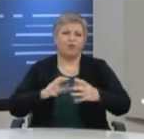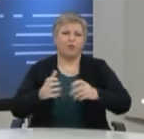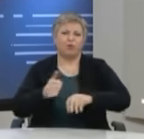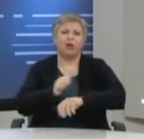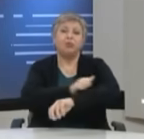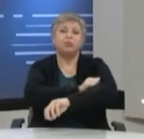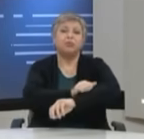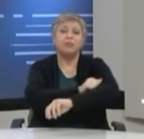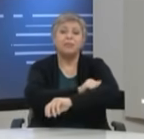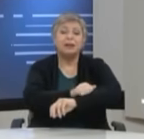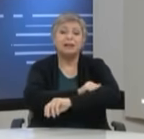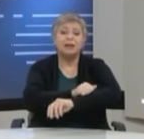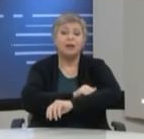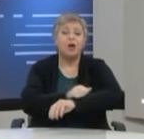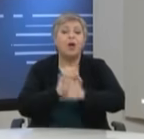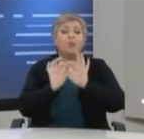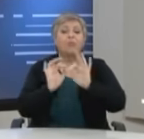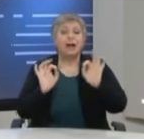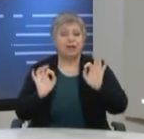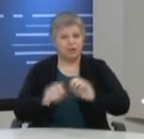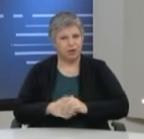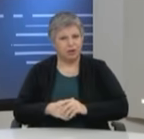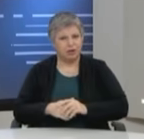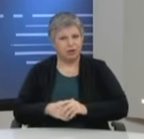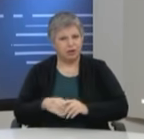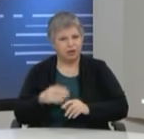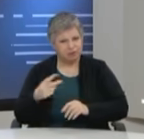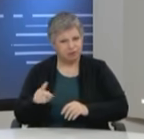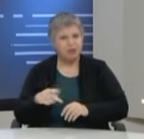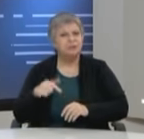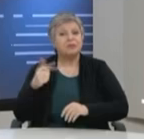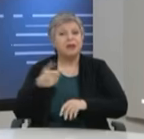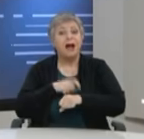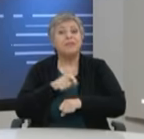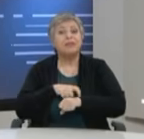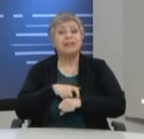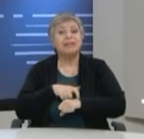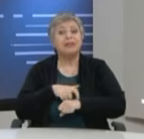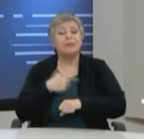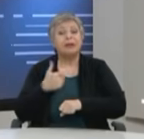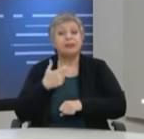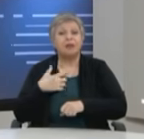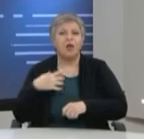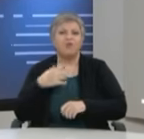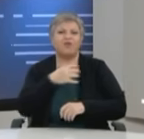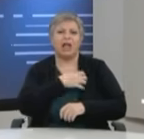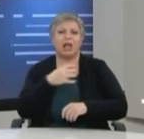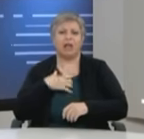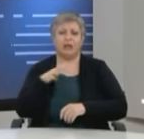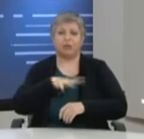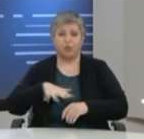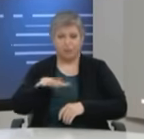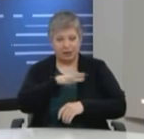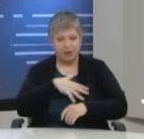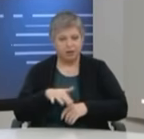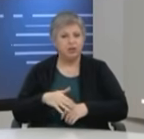χρησιμοποιείται, αγαπητέ κύριε Βεσιρόπουλε, από παραγωγούς της Βέρειας και η χρήση τους